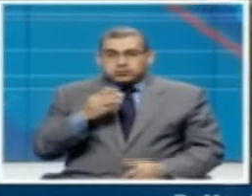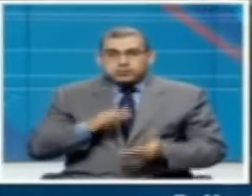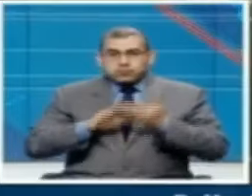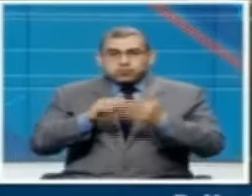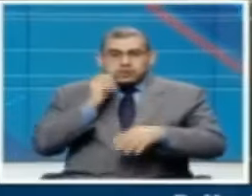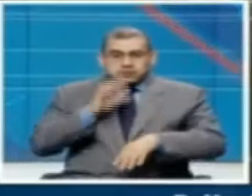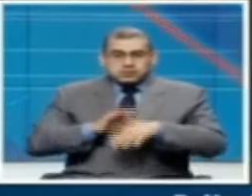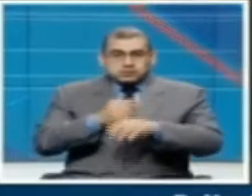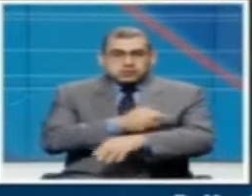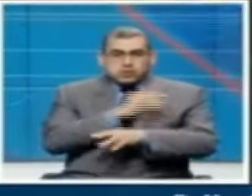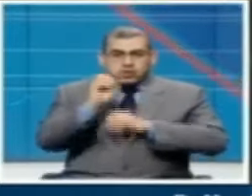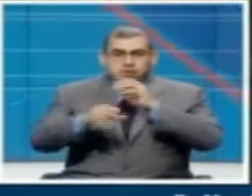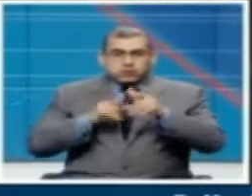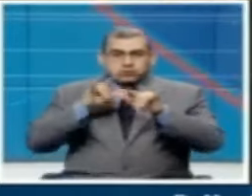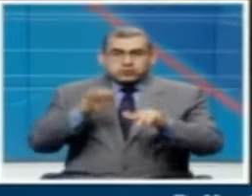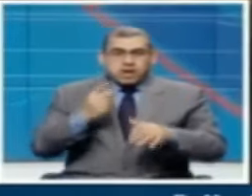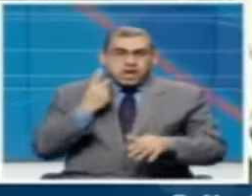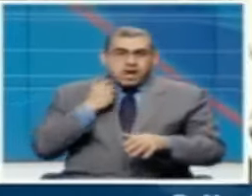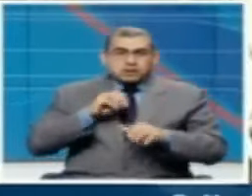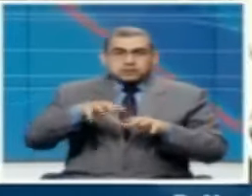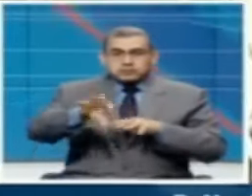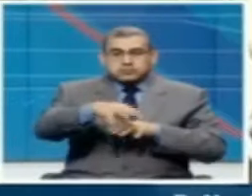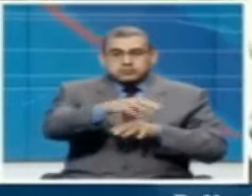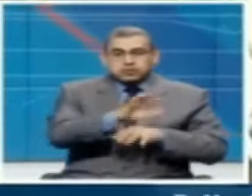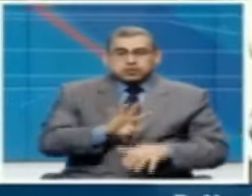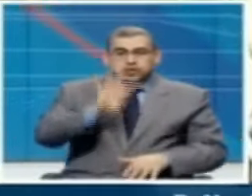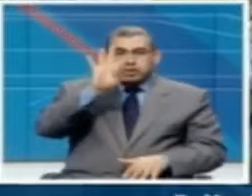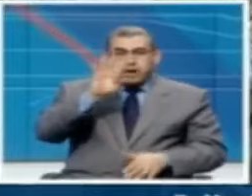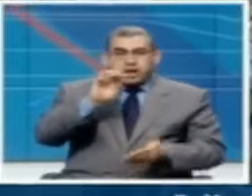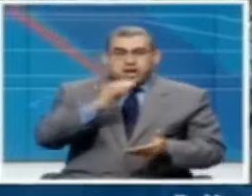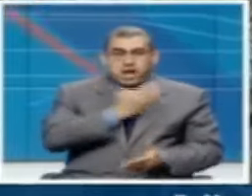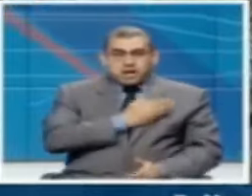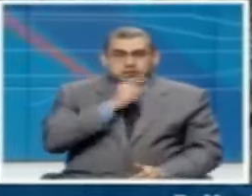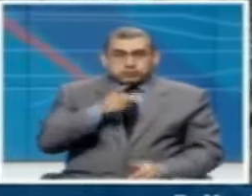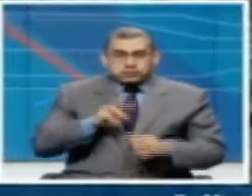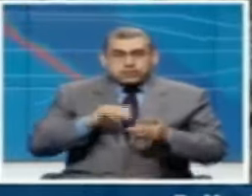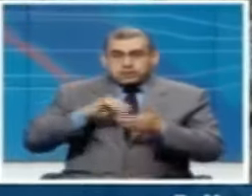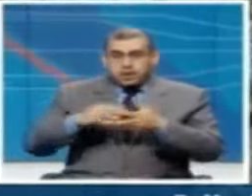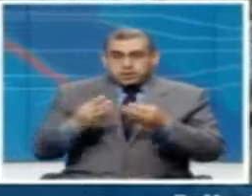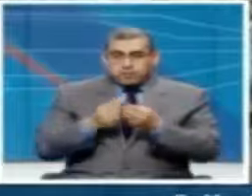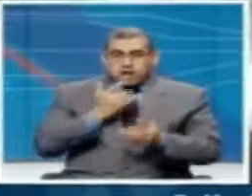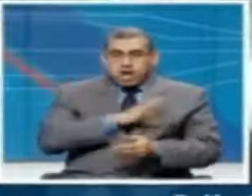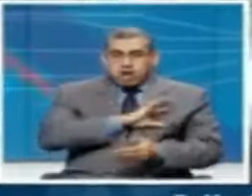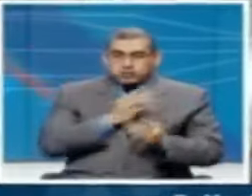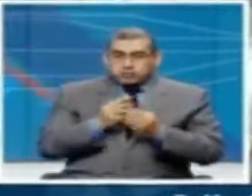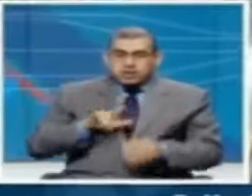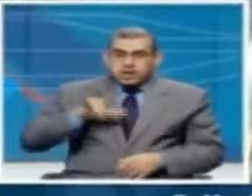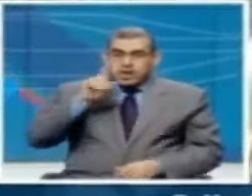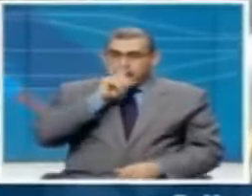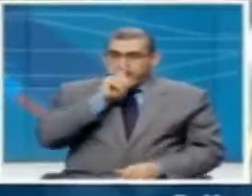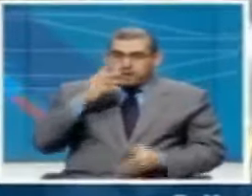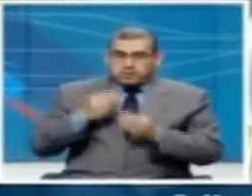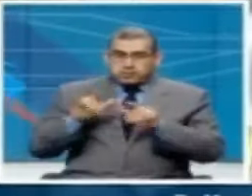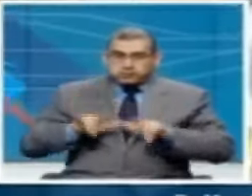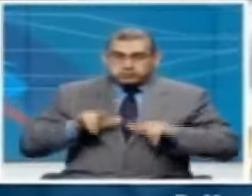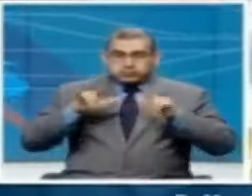الاغاثه العاجله على عدد من المناطق شمال القطاع وذلك بالتعاون مع القوات الجويه الاماراتيه